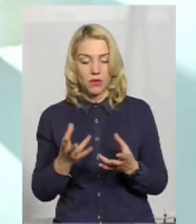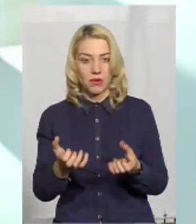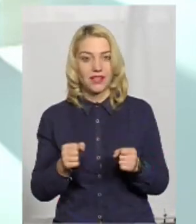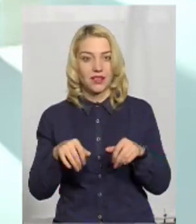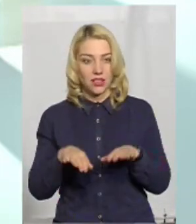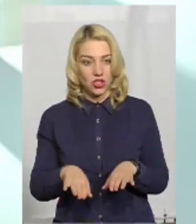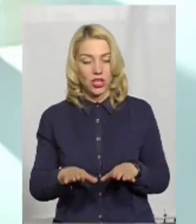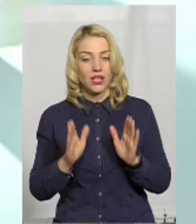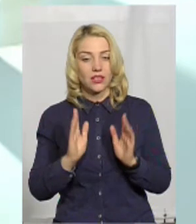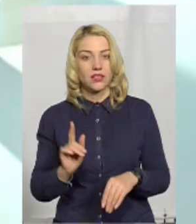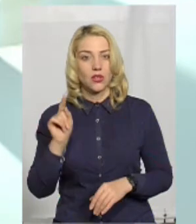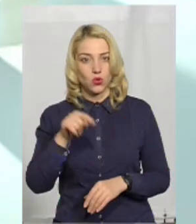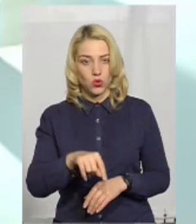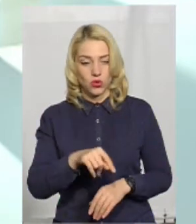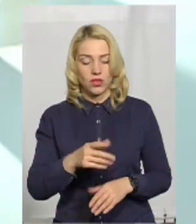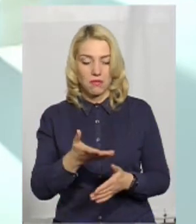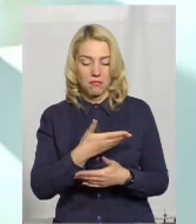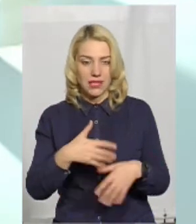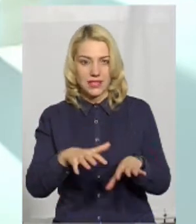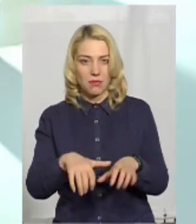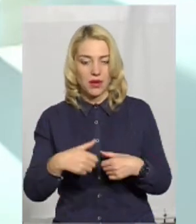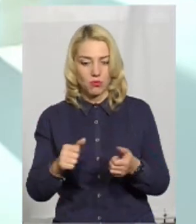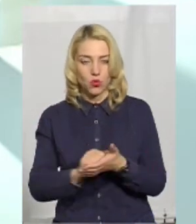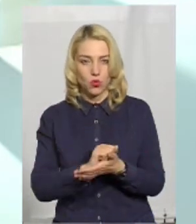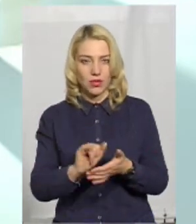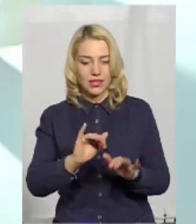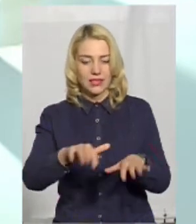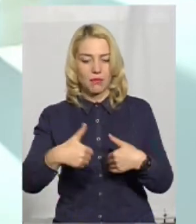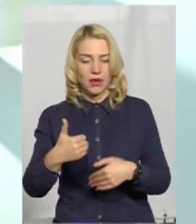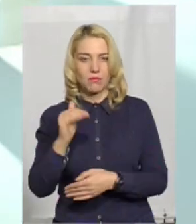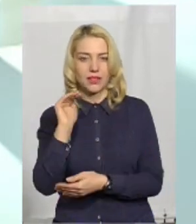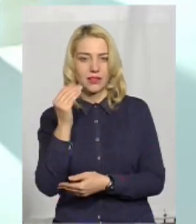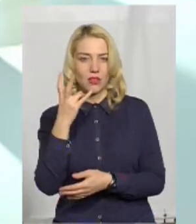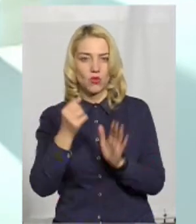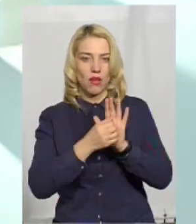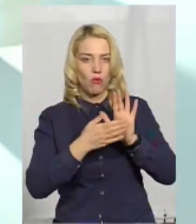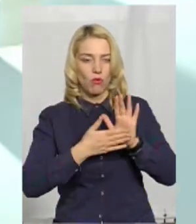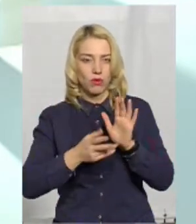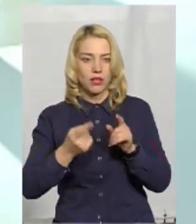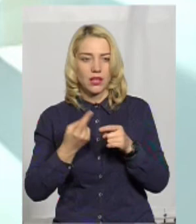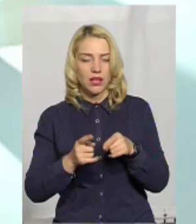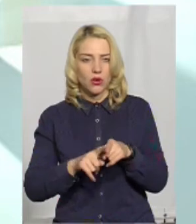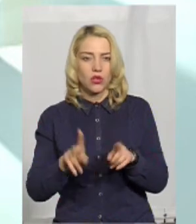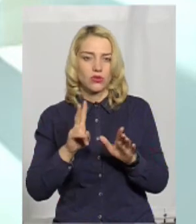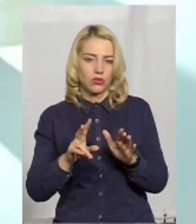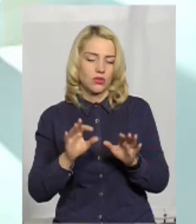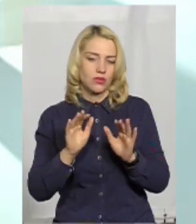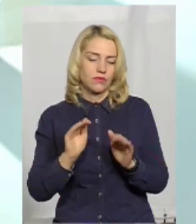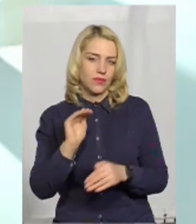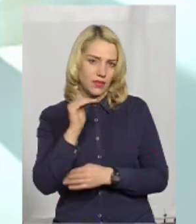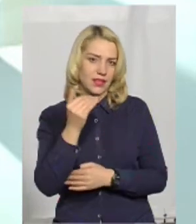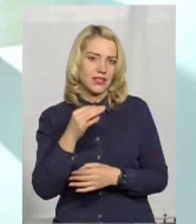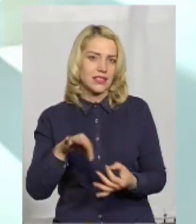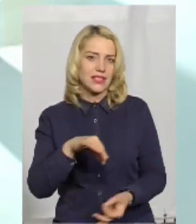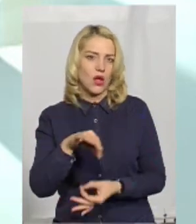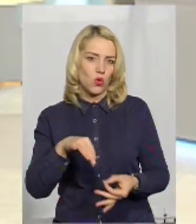тоді ми забираємо ці документи і забираємо дитину на облік таку, що залишила, чи залишена мамою,